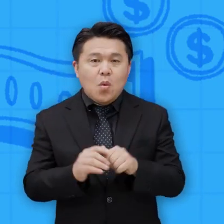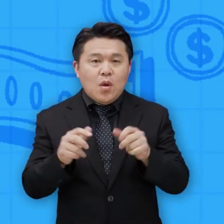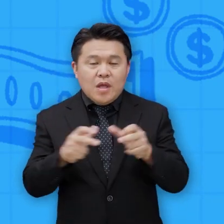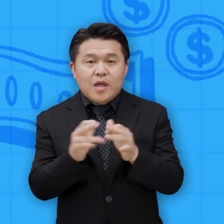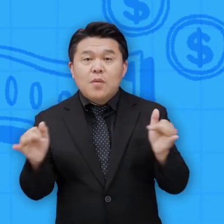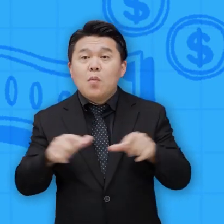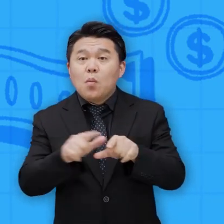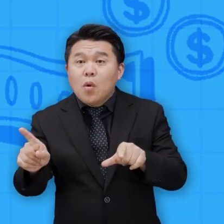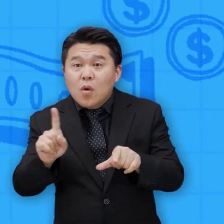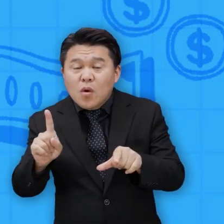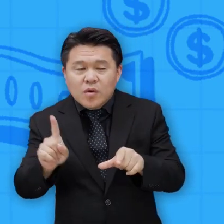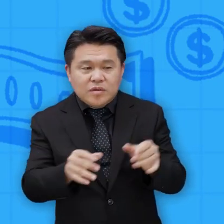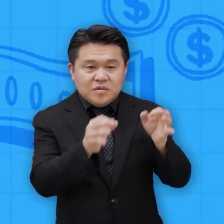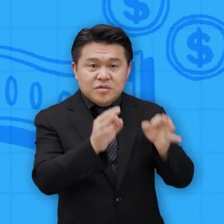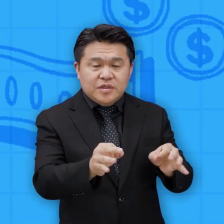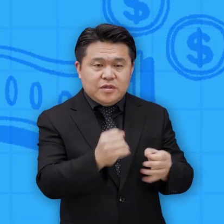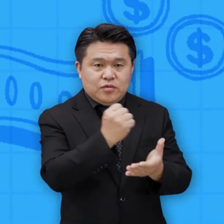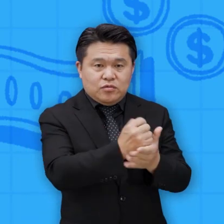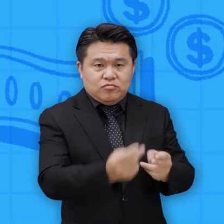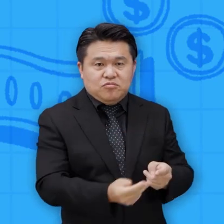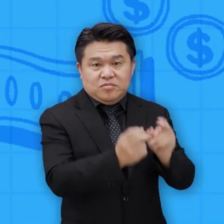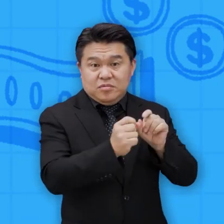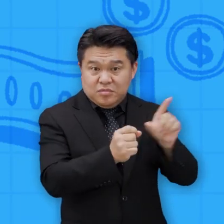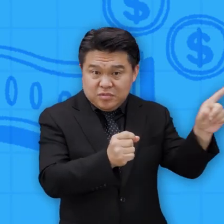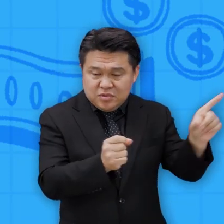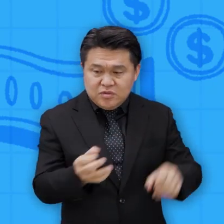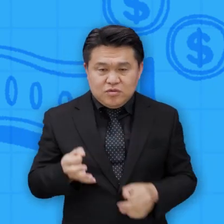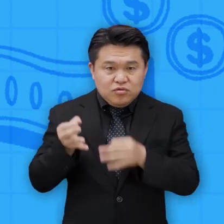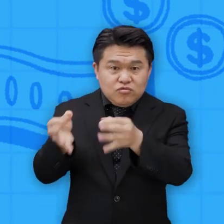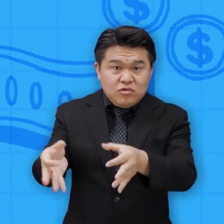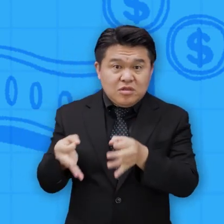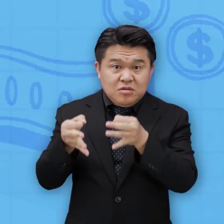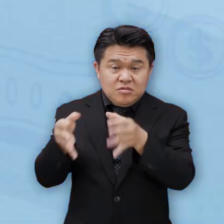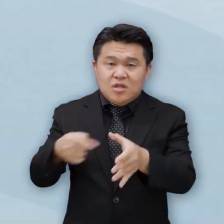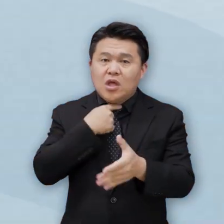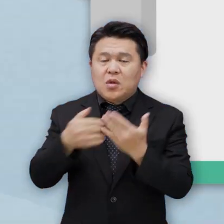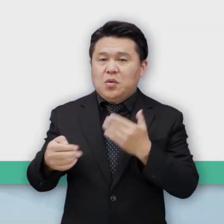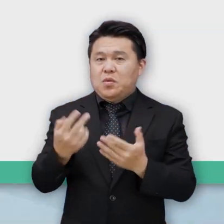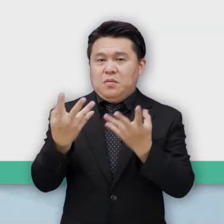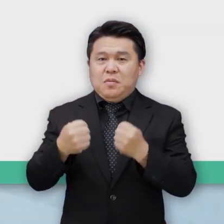거래에만 치중되며 금융투자의 비중은 상당히 낮은 편입니다.